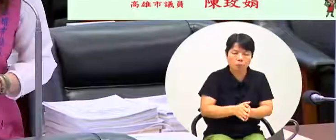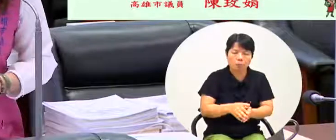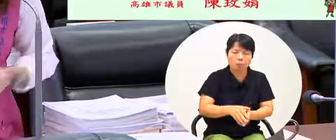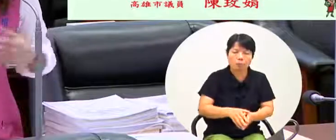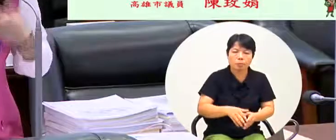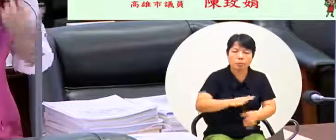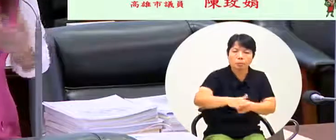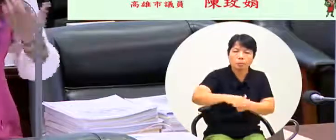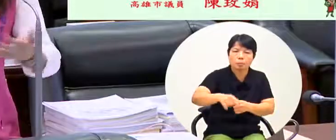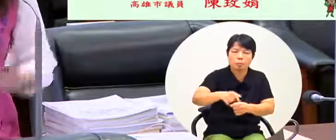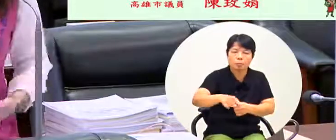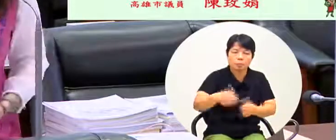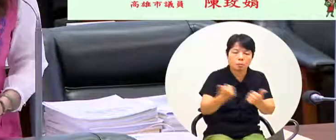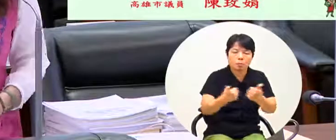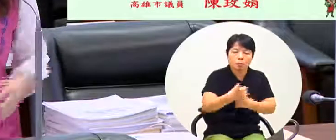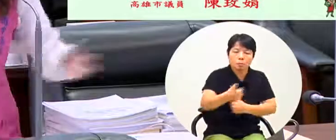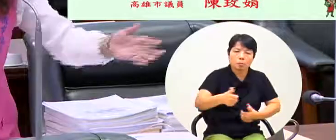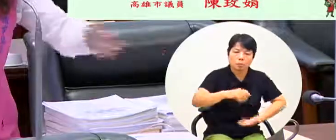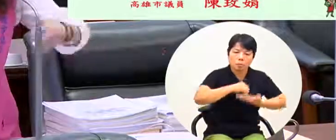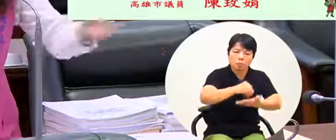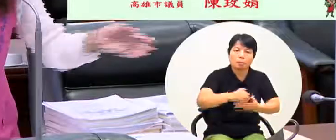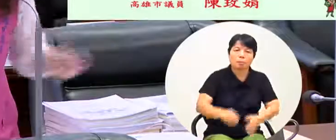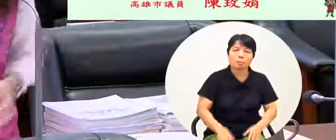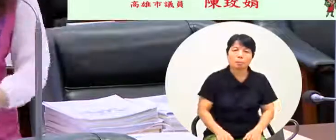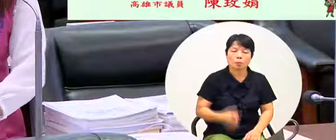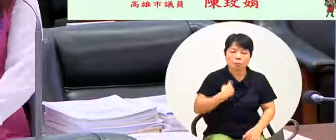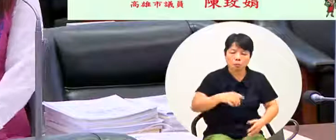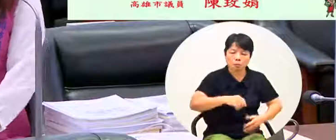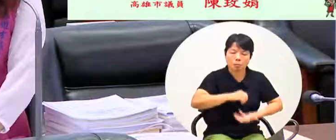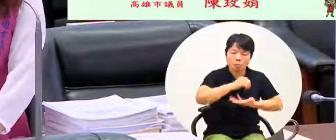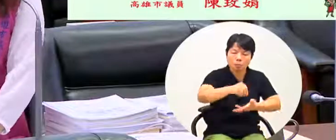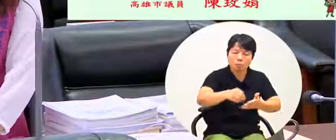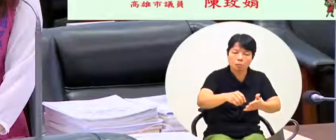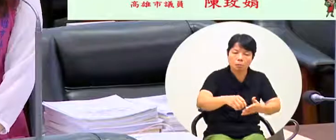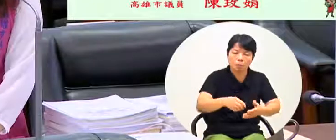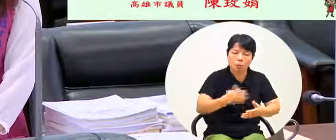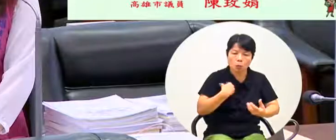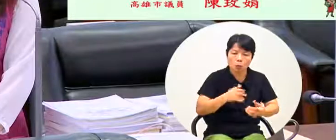的，好、哦，我已经帮你们当你们分身，帮你们巡守到那么多的道路。